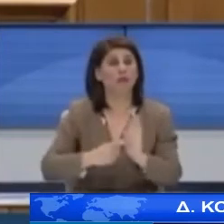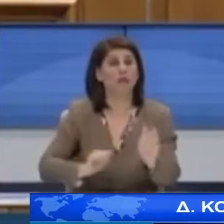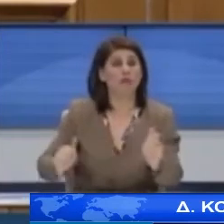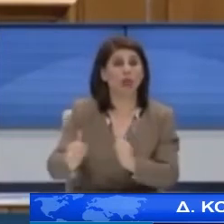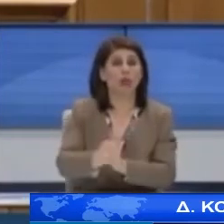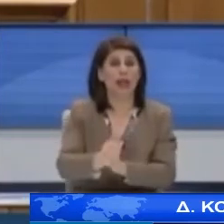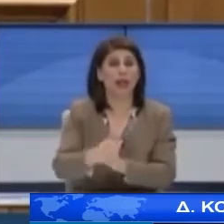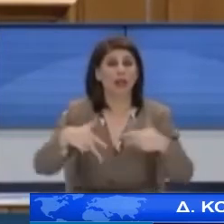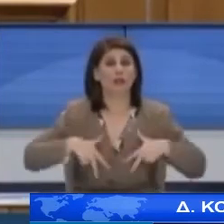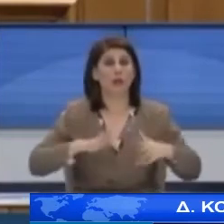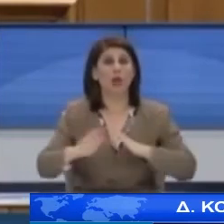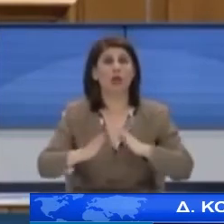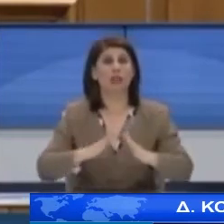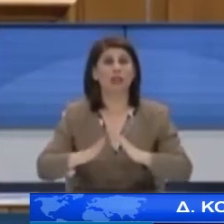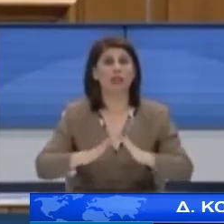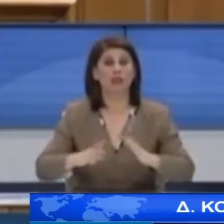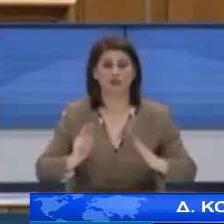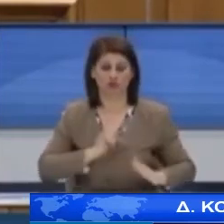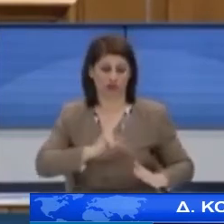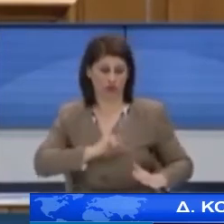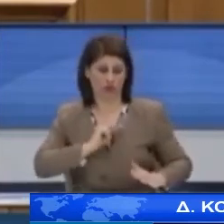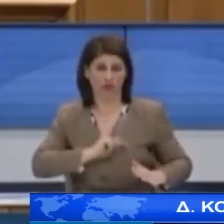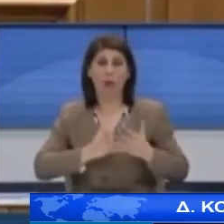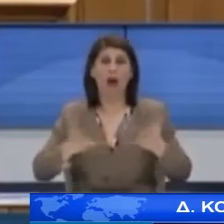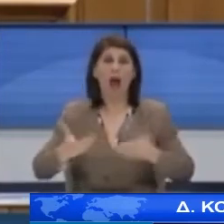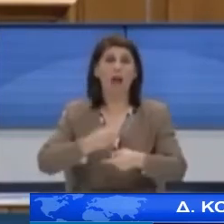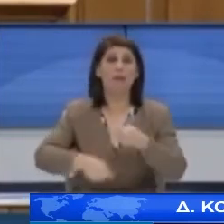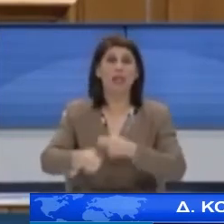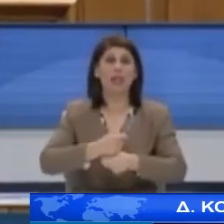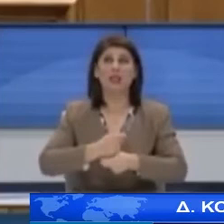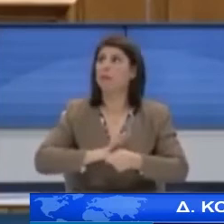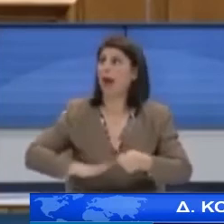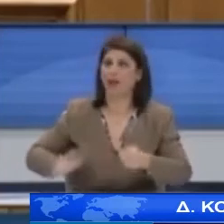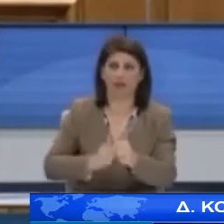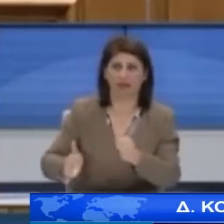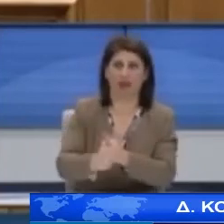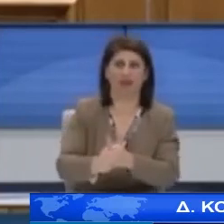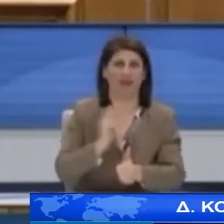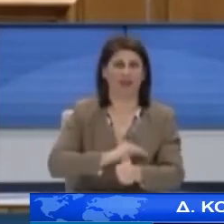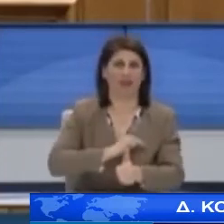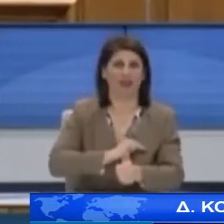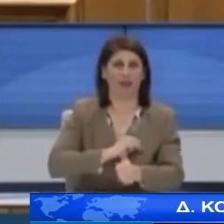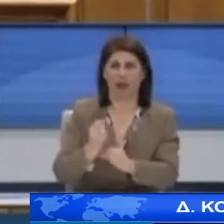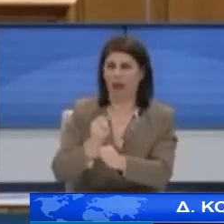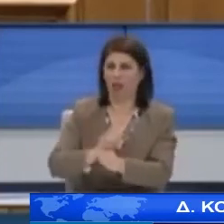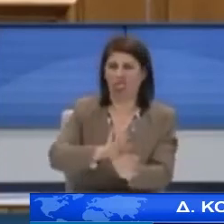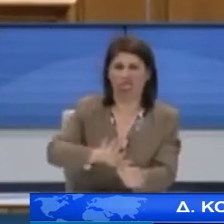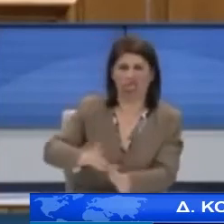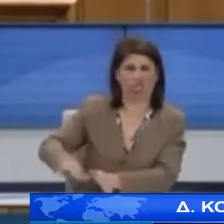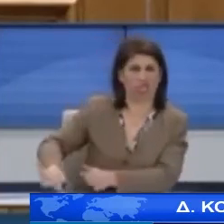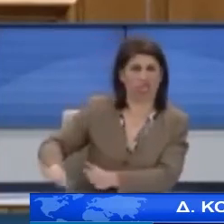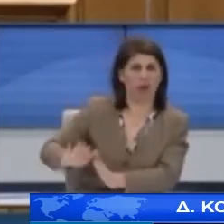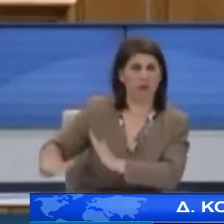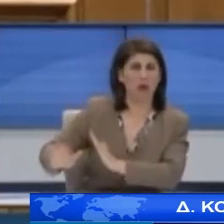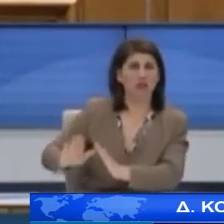των κυβερνήσεων τέθηκε η προστασία της κερδοφορίας μεγάλων επιχειρήσεων. Παντού οι εργαζόμενοι αφέθηκαν